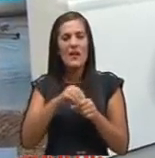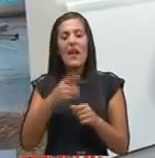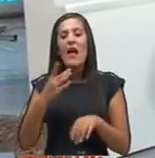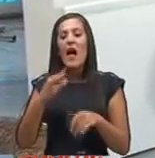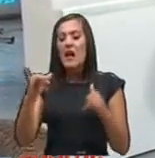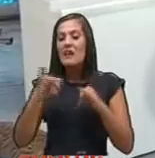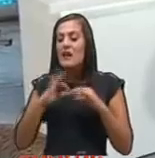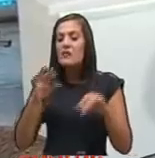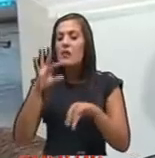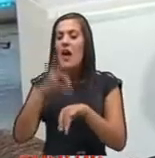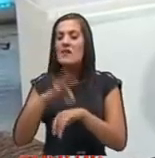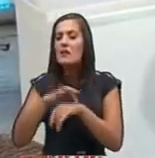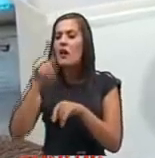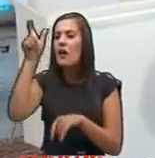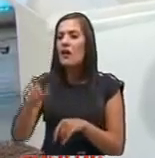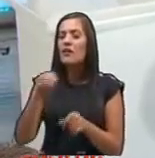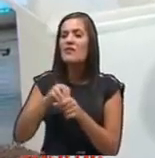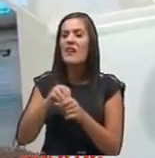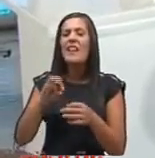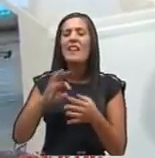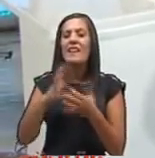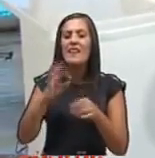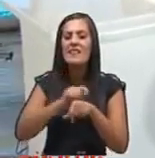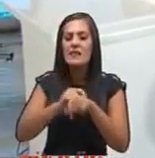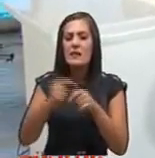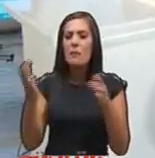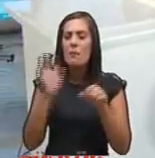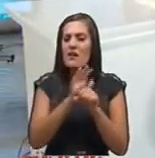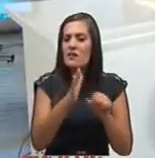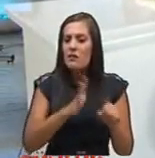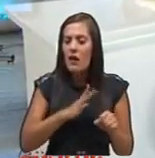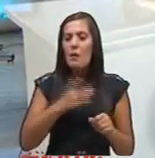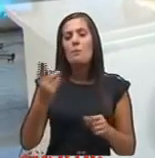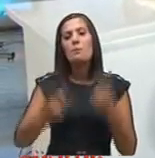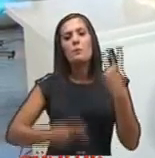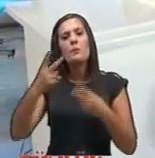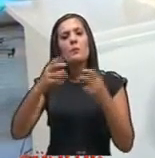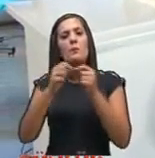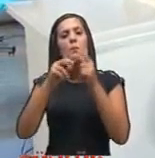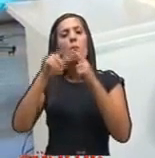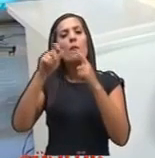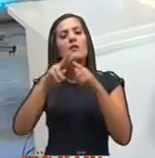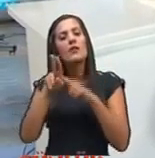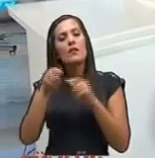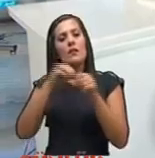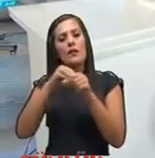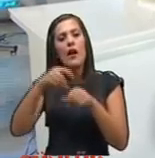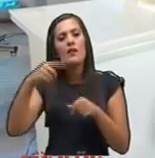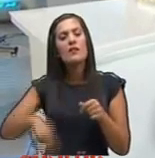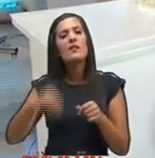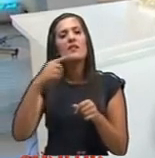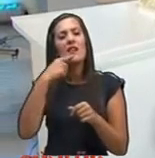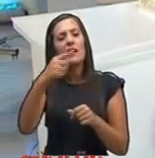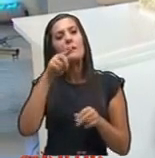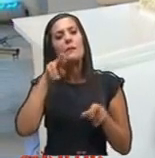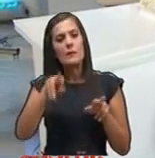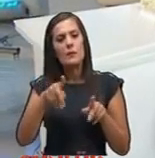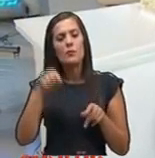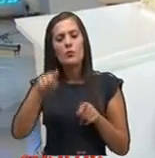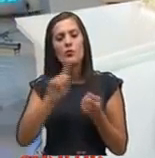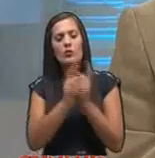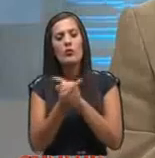düzeyini belirlemek açısından. Düzeyini, hangi sinirde var. Ayrıca bazı bacak ağrıları dediğim gibi bu tür,